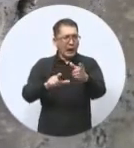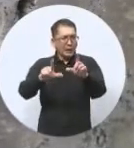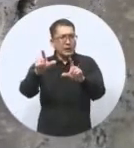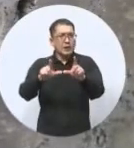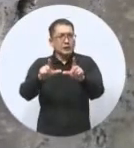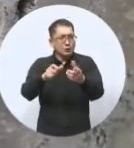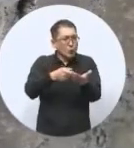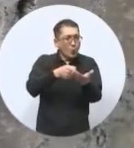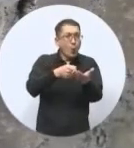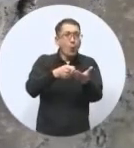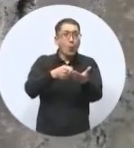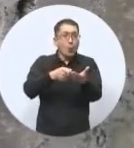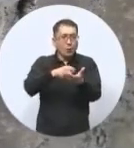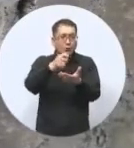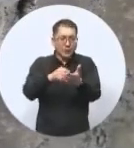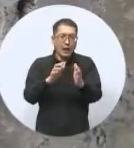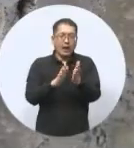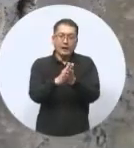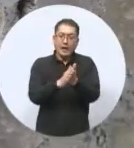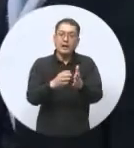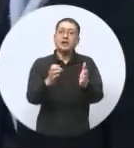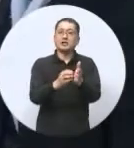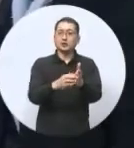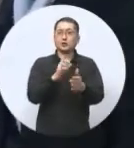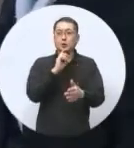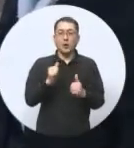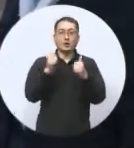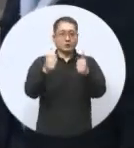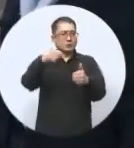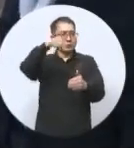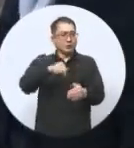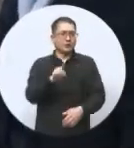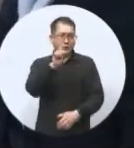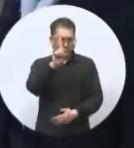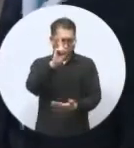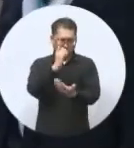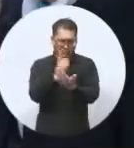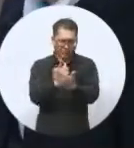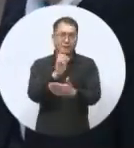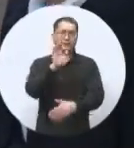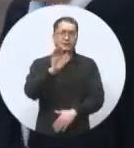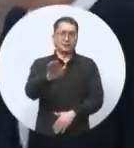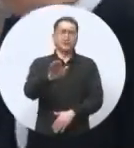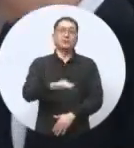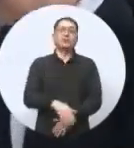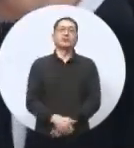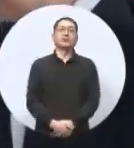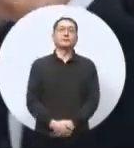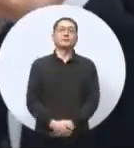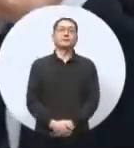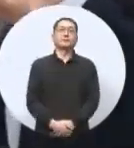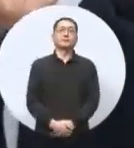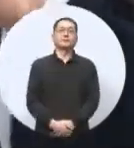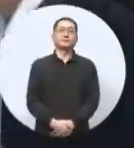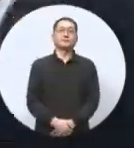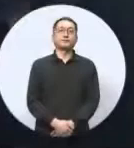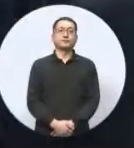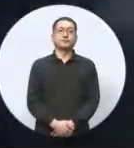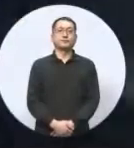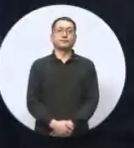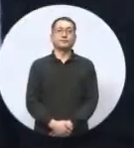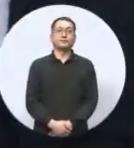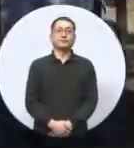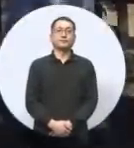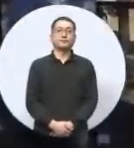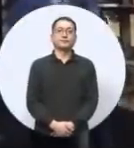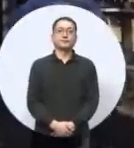ったですね、この手洗石っていうのは茅ヶ崎がここ一つだけなんですね。これが一つの見どころなんですね。 大きな見どころですね、 はい、 字を出